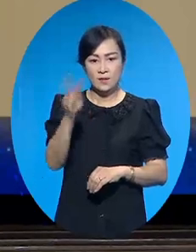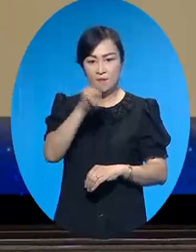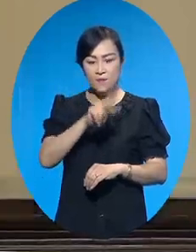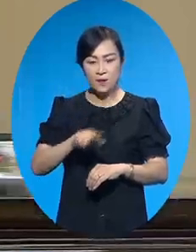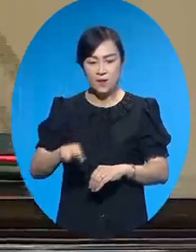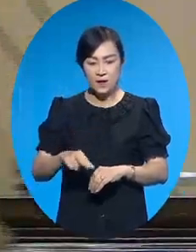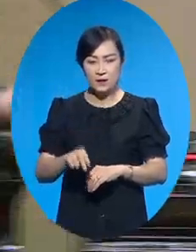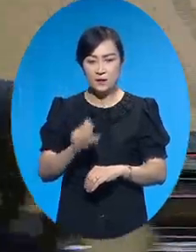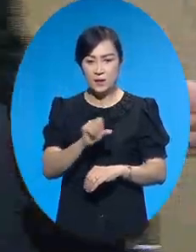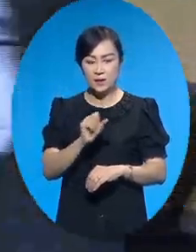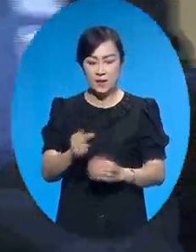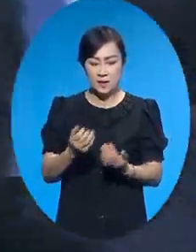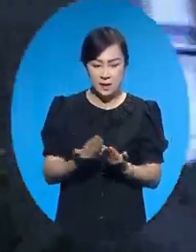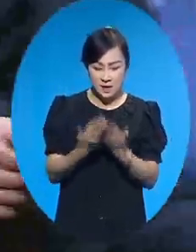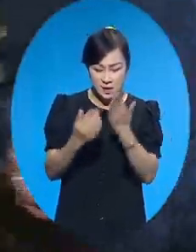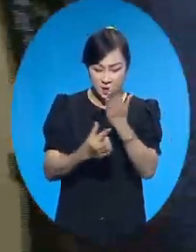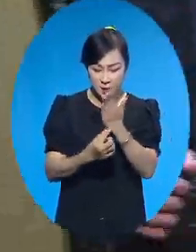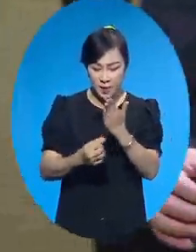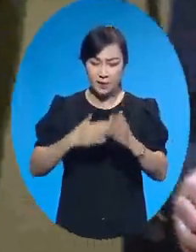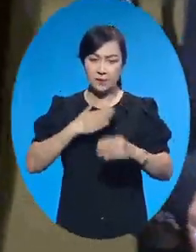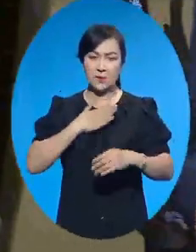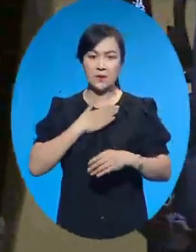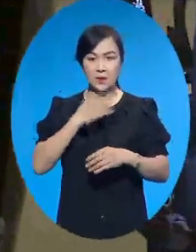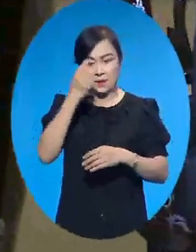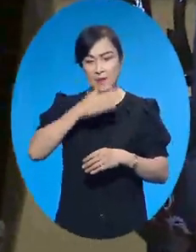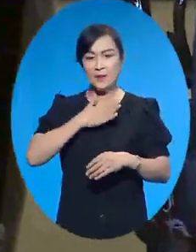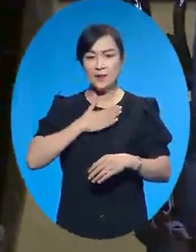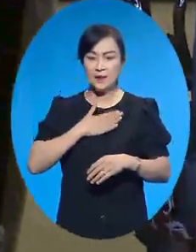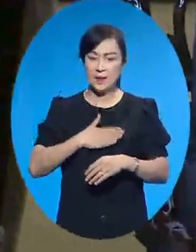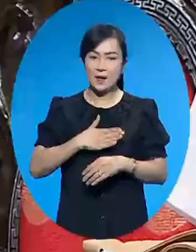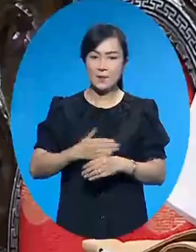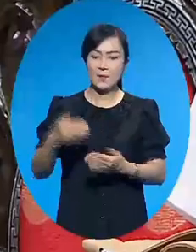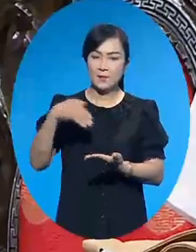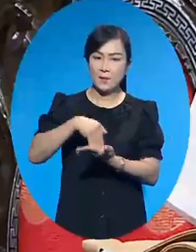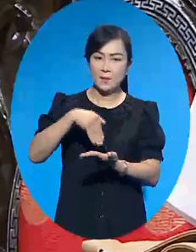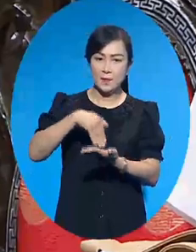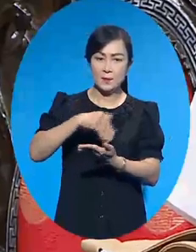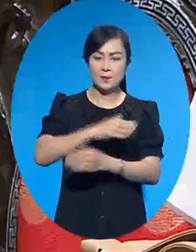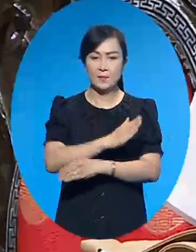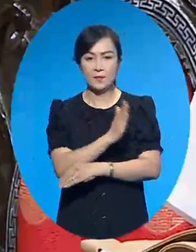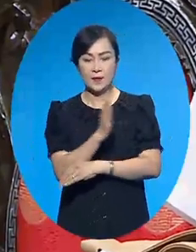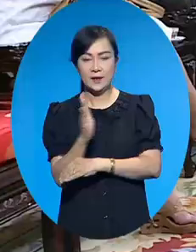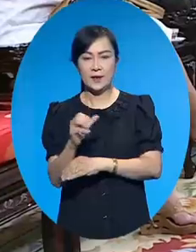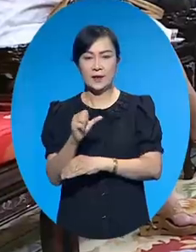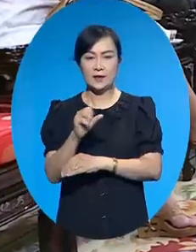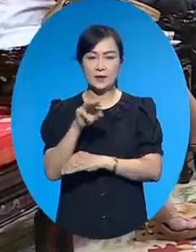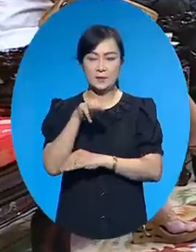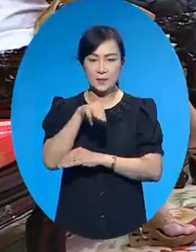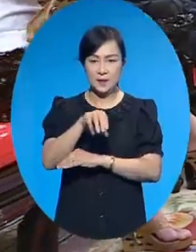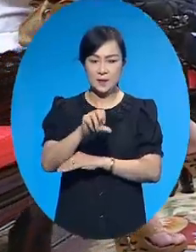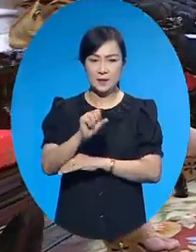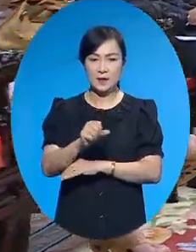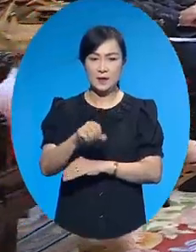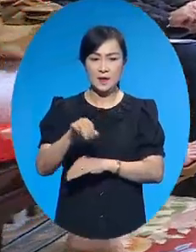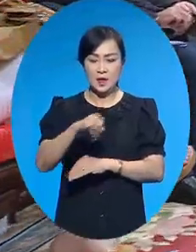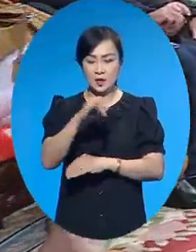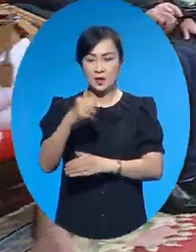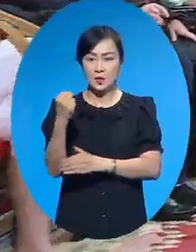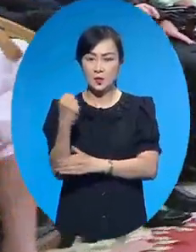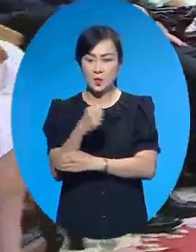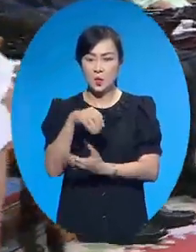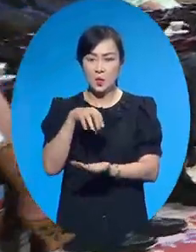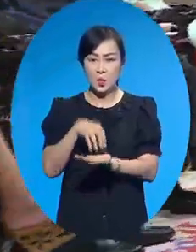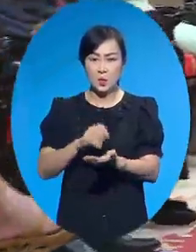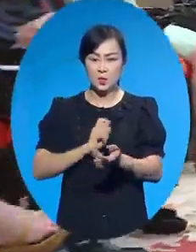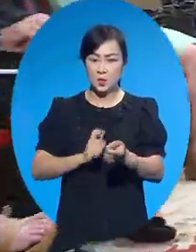Cuba sẵn sàng hiến dâng cả máu của mình. Tình cảm đó ngày càng được vun đắp phát triển. Artemisa là tỉnh lớn nhất và là một khu